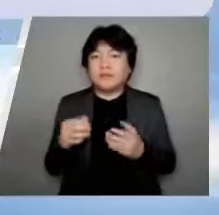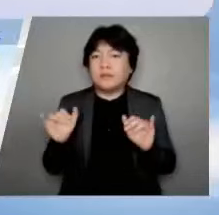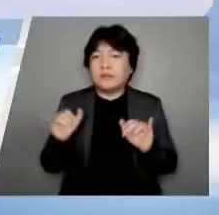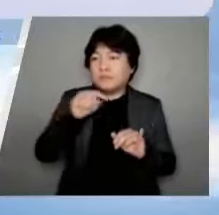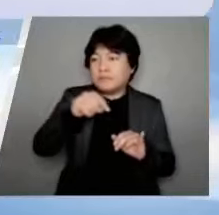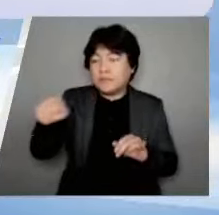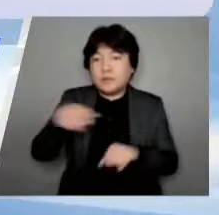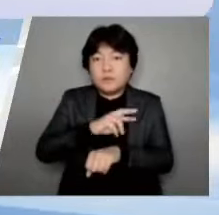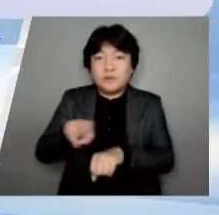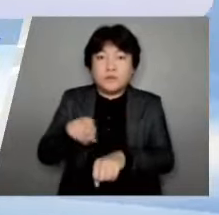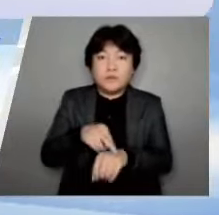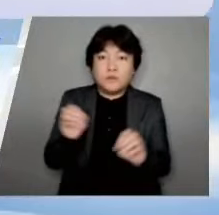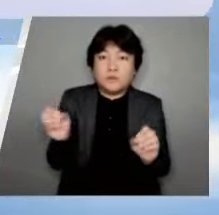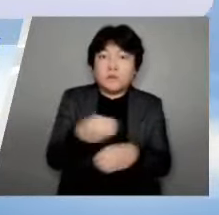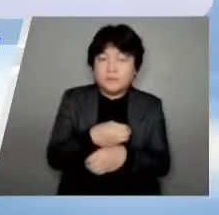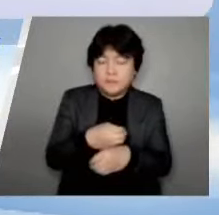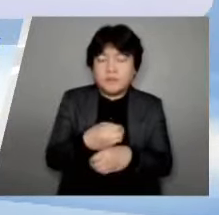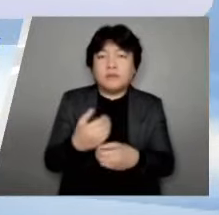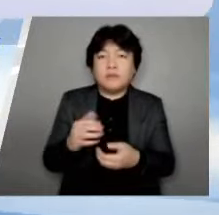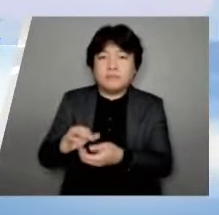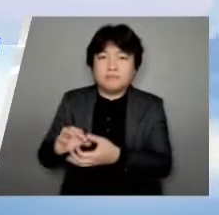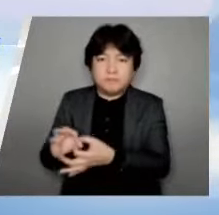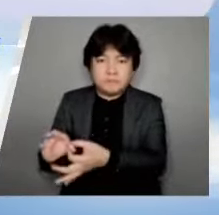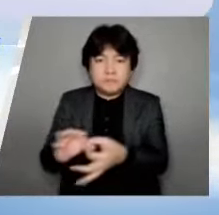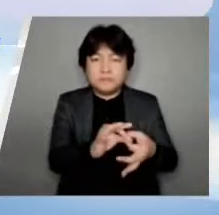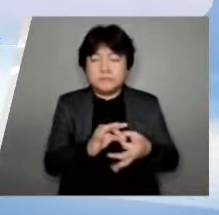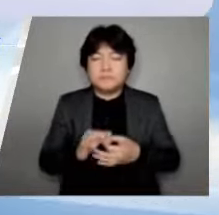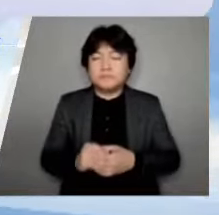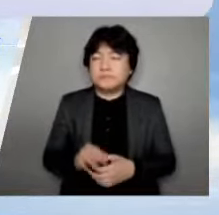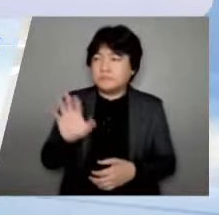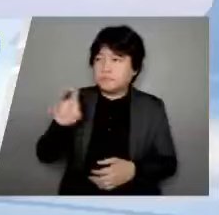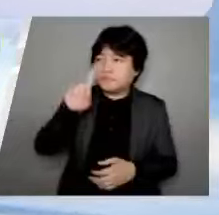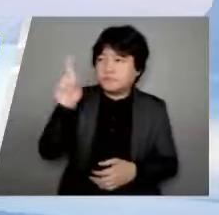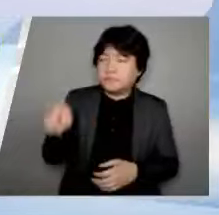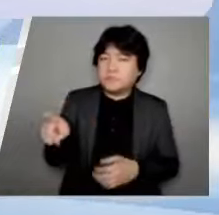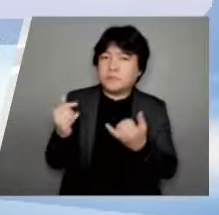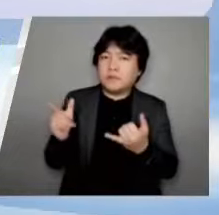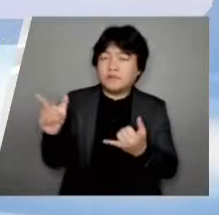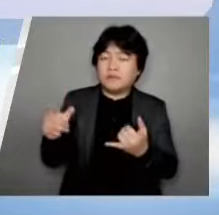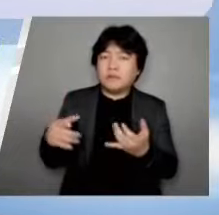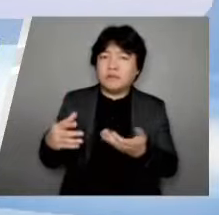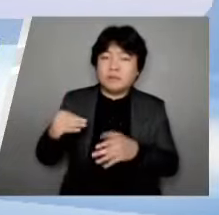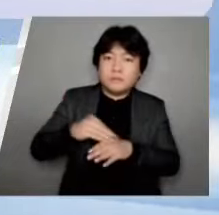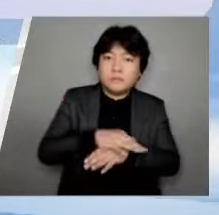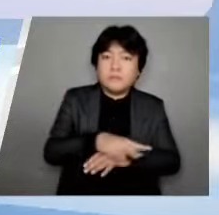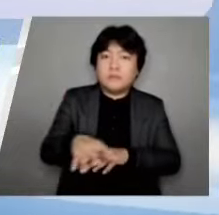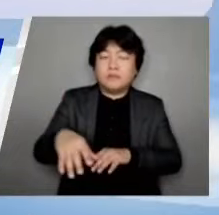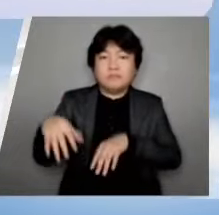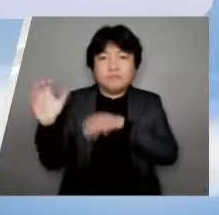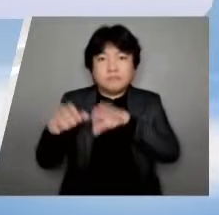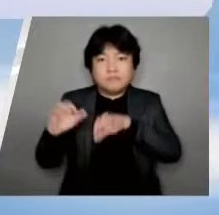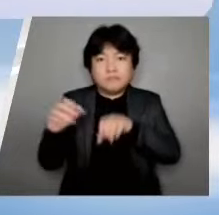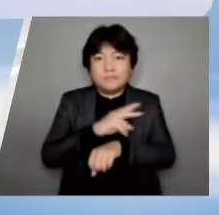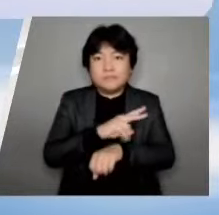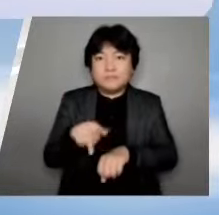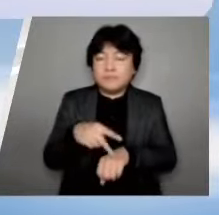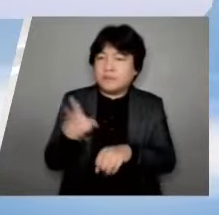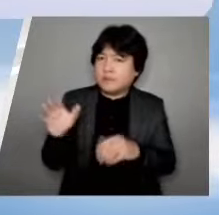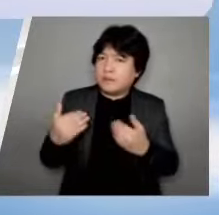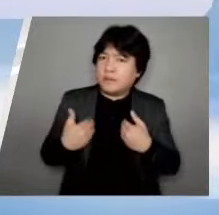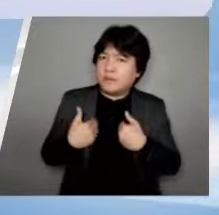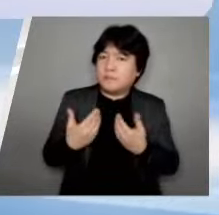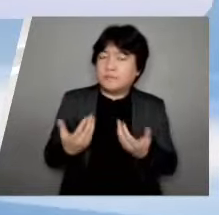ng OCD. Mm-hmm. Sir, sa monitoring po ninyo sa epekto ng Karina at ng habagat sa ating buong bansa, no, meron bang mga particular